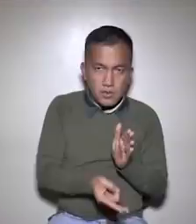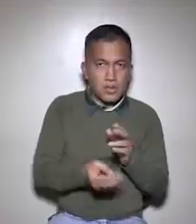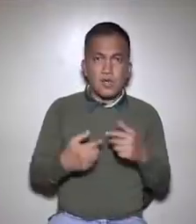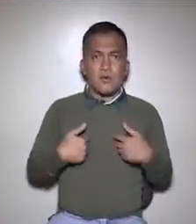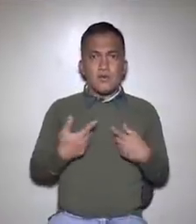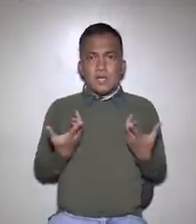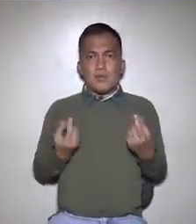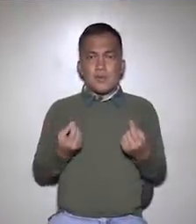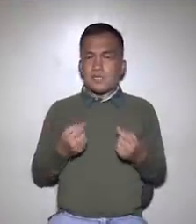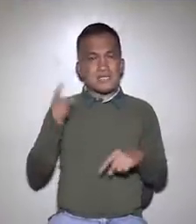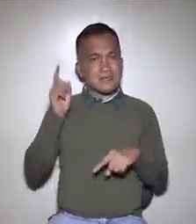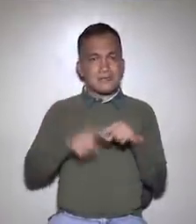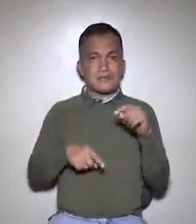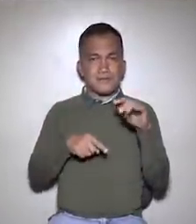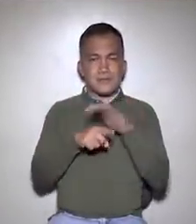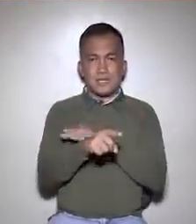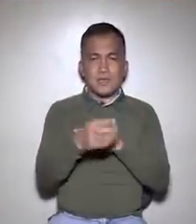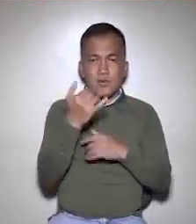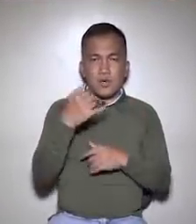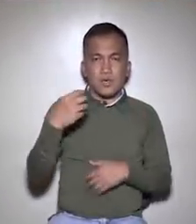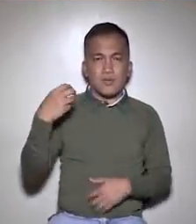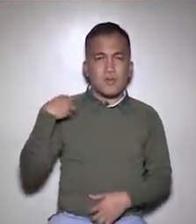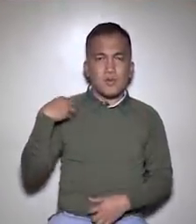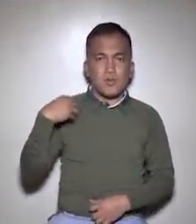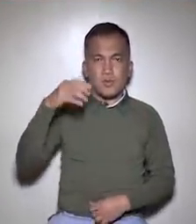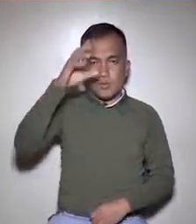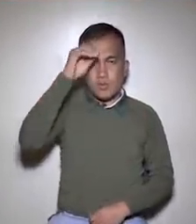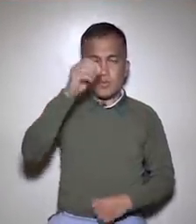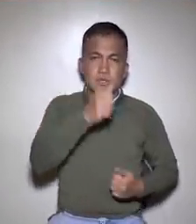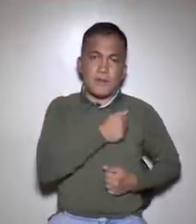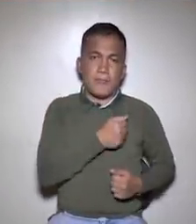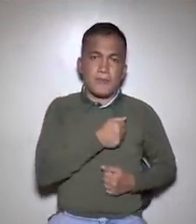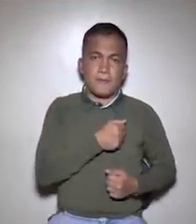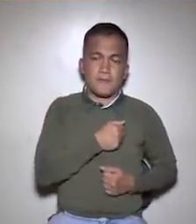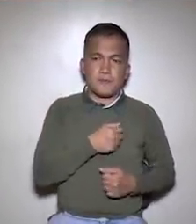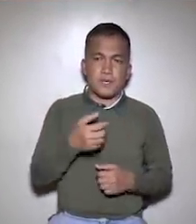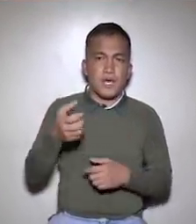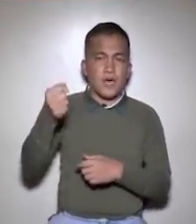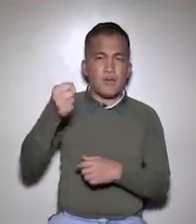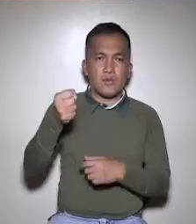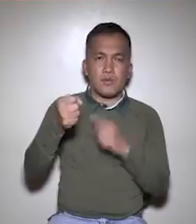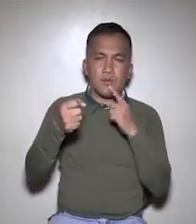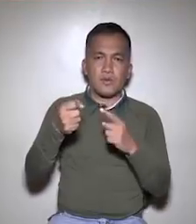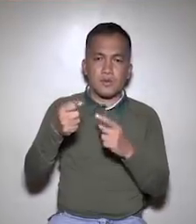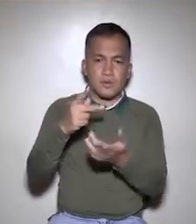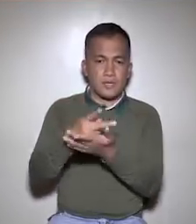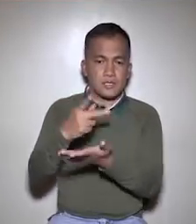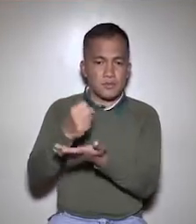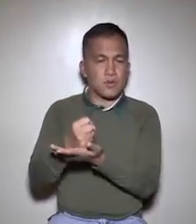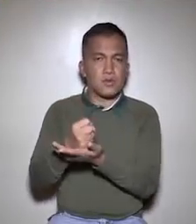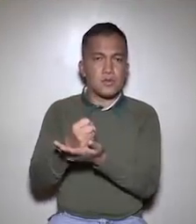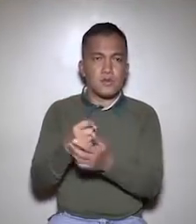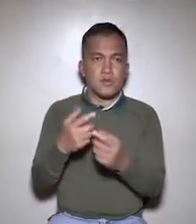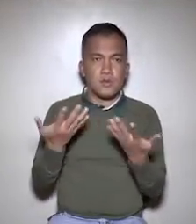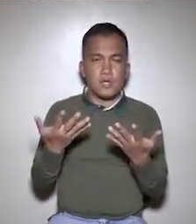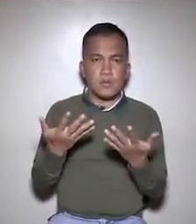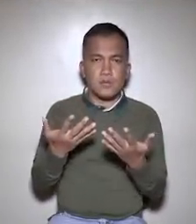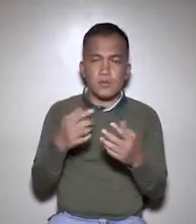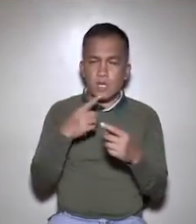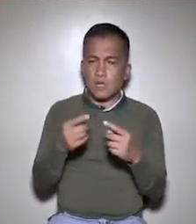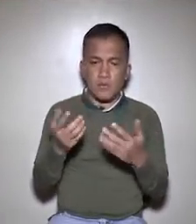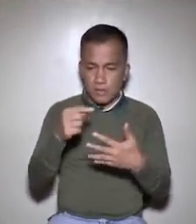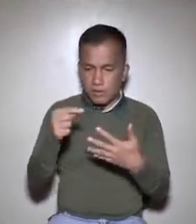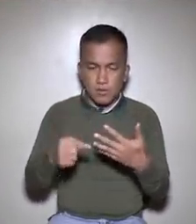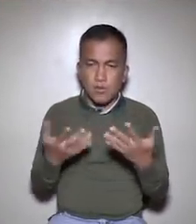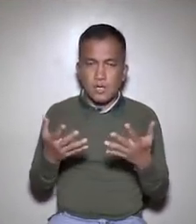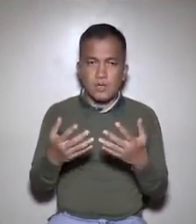magawa. Hindi po ako makatakas kasi po yung amo kong lalaki is army po siya. Hawak niya po yung passport ko. Kung wala akong diyop, wala